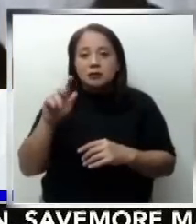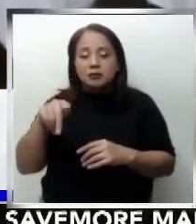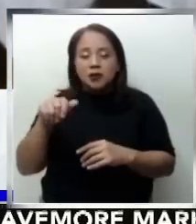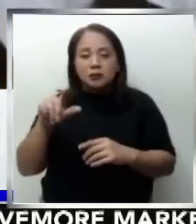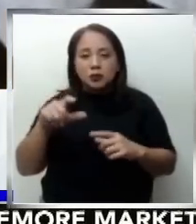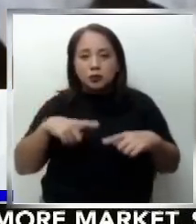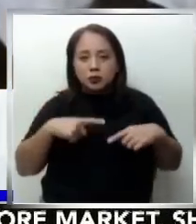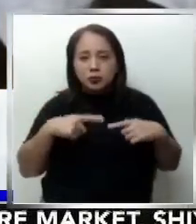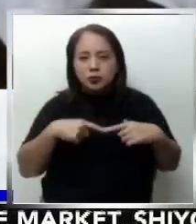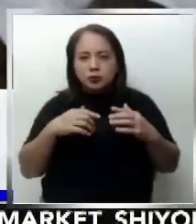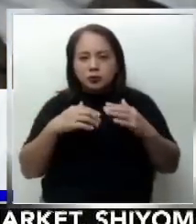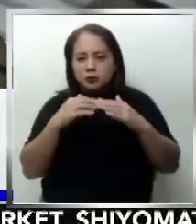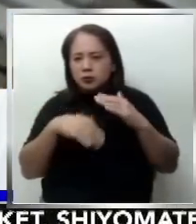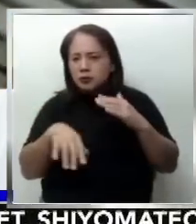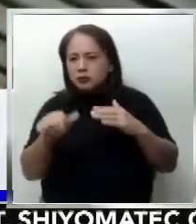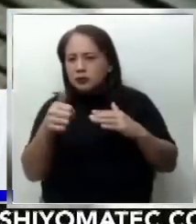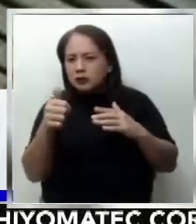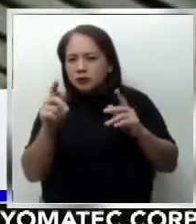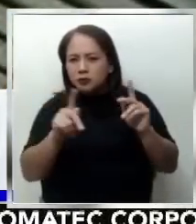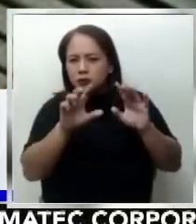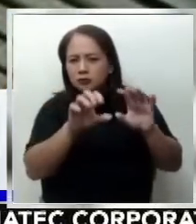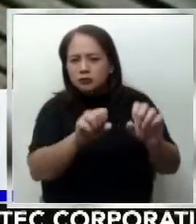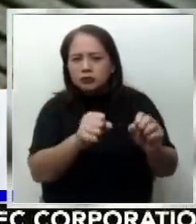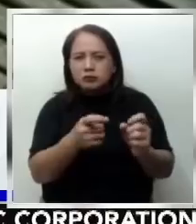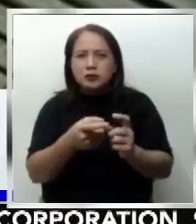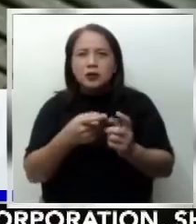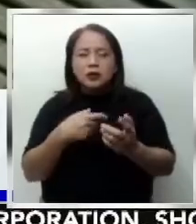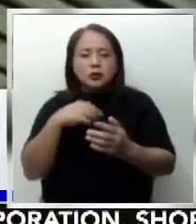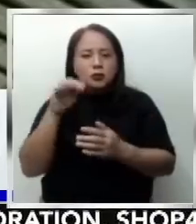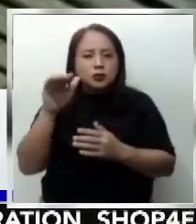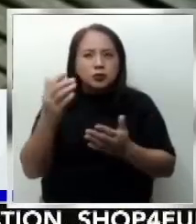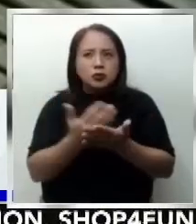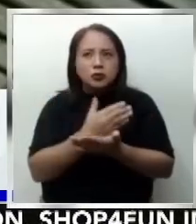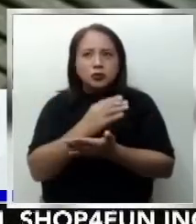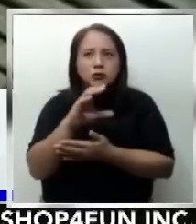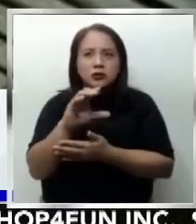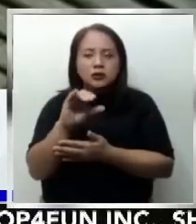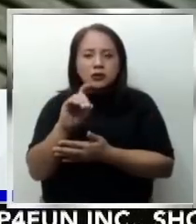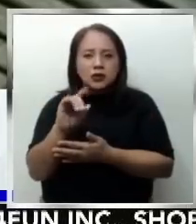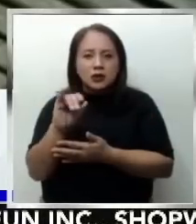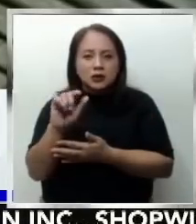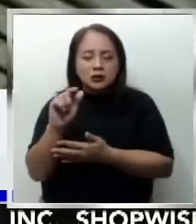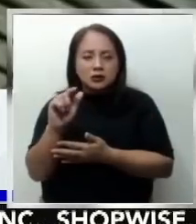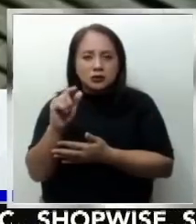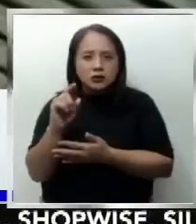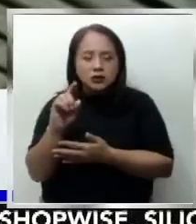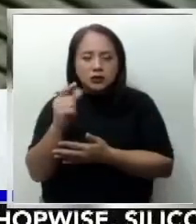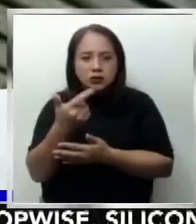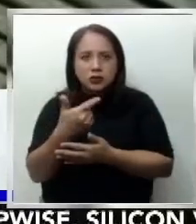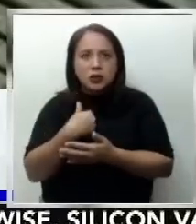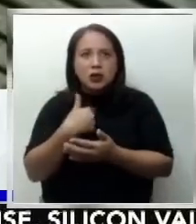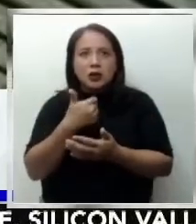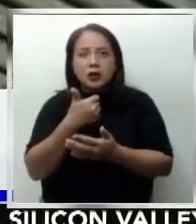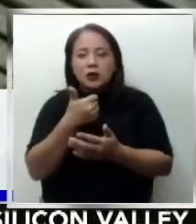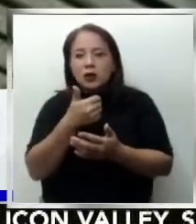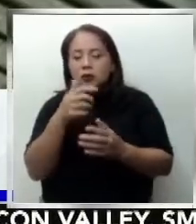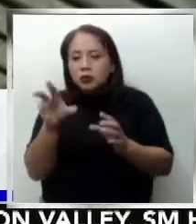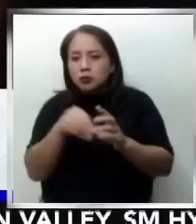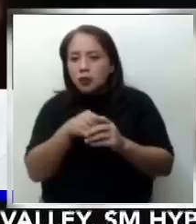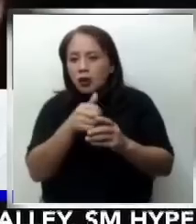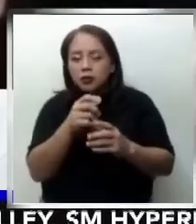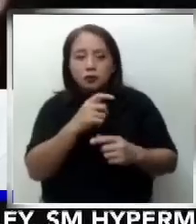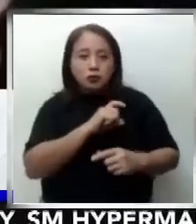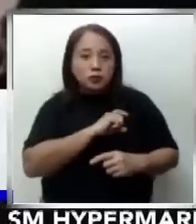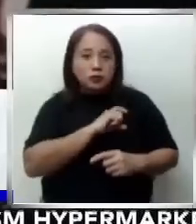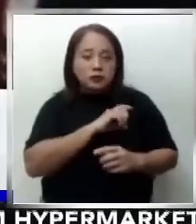10 katao. Nanawagan sa bagong upong direktor ng CIDG. Natutukan din ang iba pang umano'y sangkot ng mga pulis. Sa